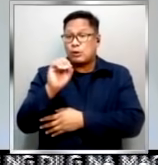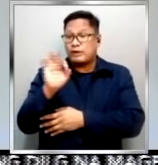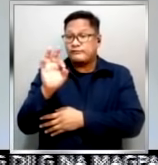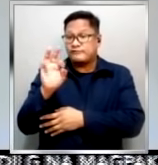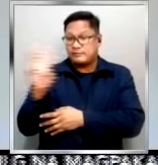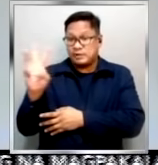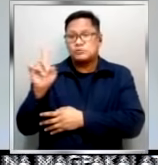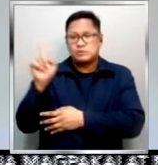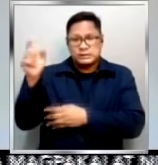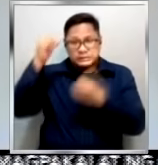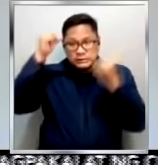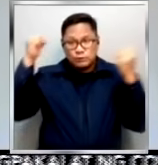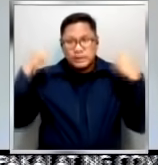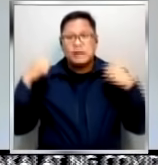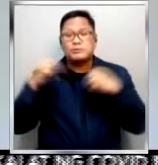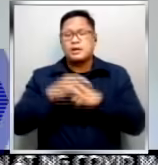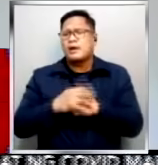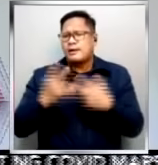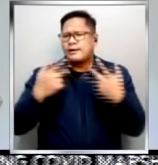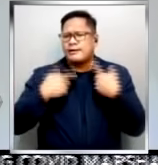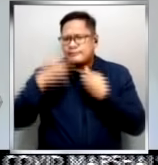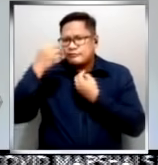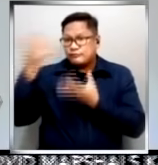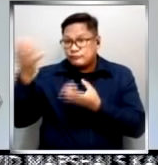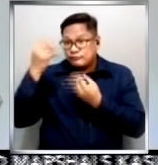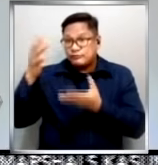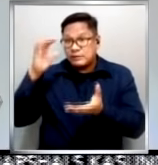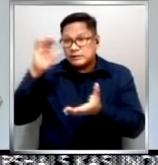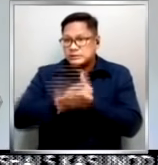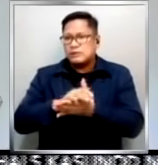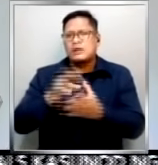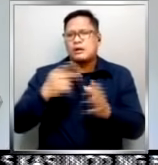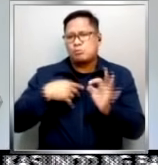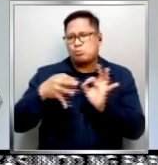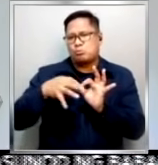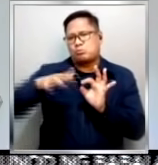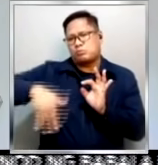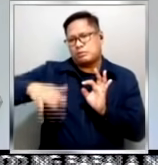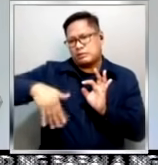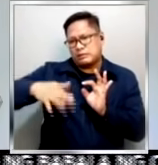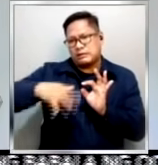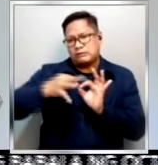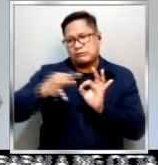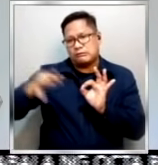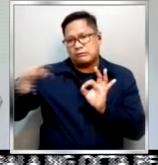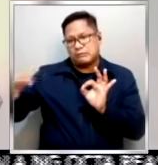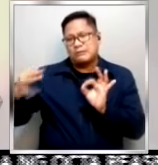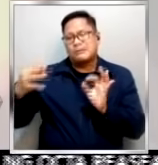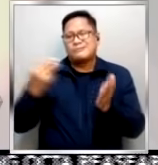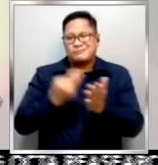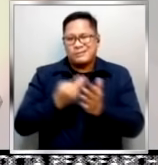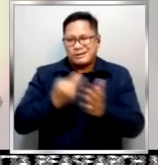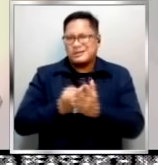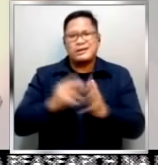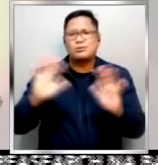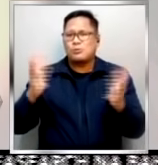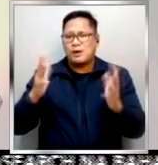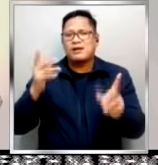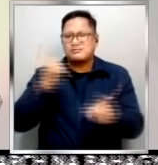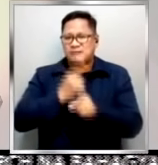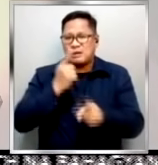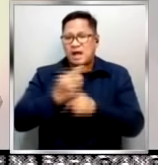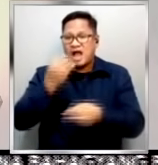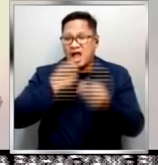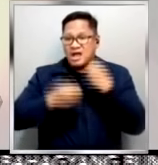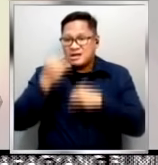noon ni Bernadette sa asawa na delayed ang kanyang mga sahod at hindi na raw siya pinapakain ng tama ng kanyang amo. Kinabukasan, di na makontak